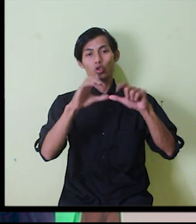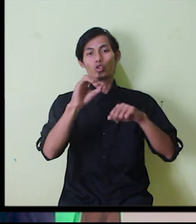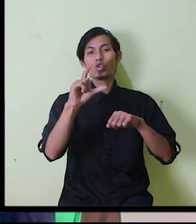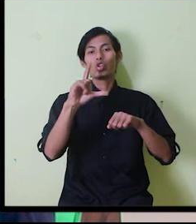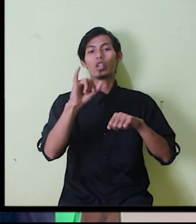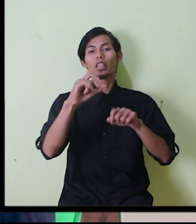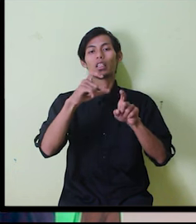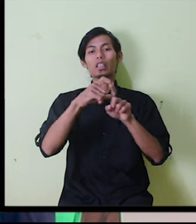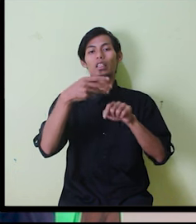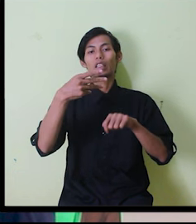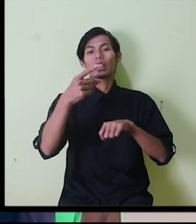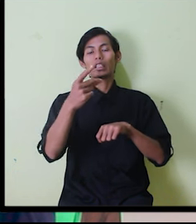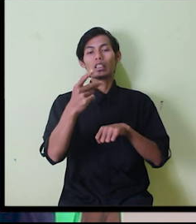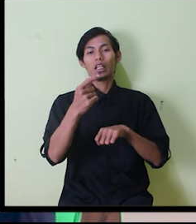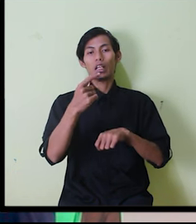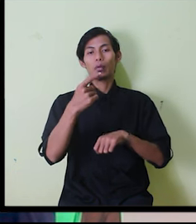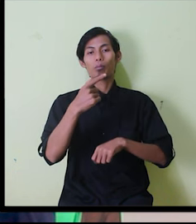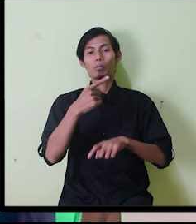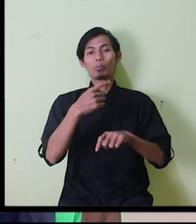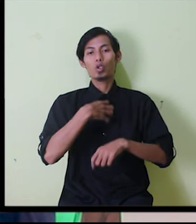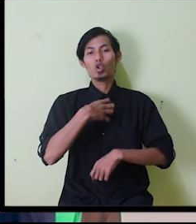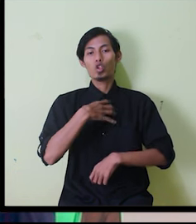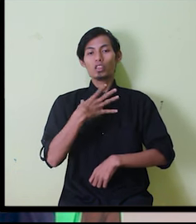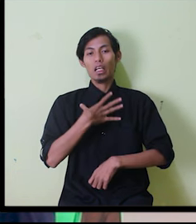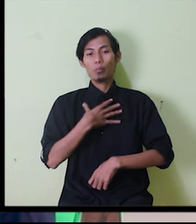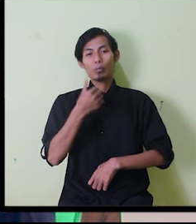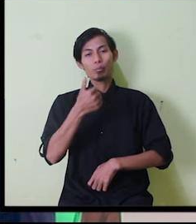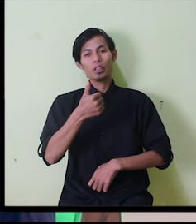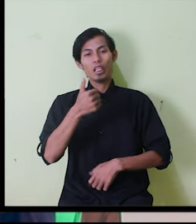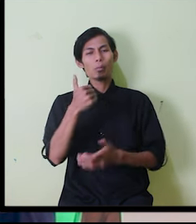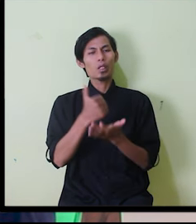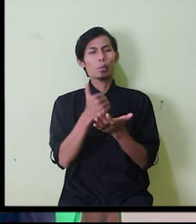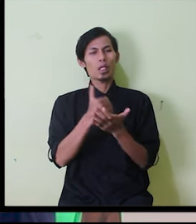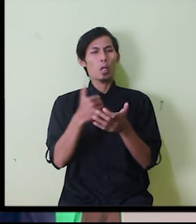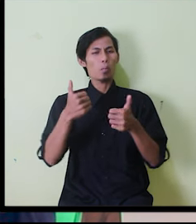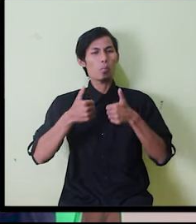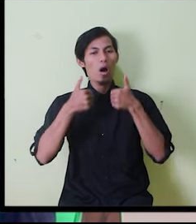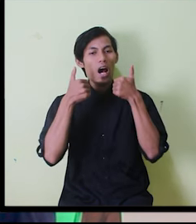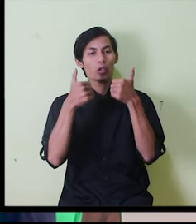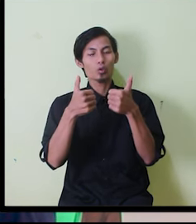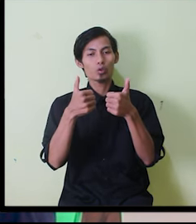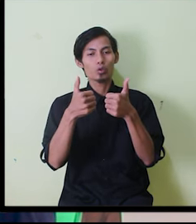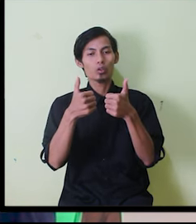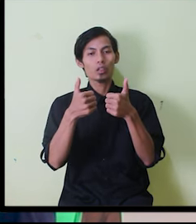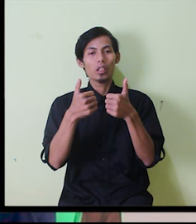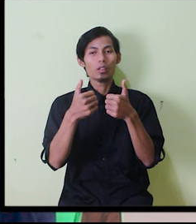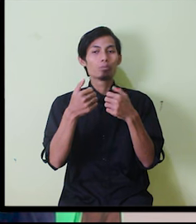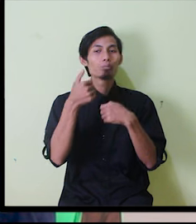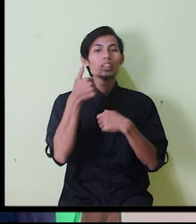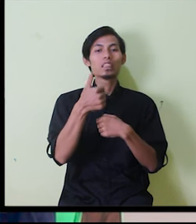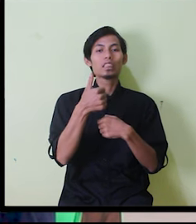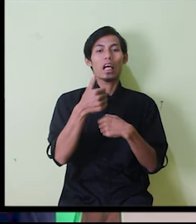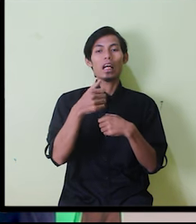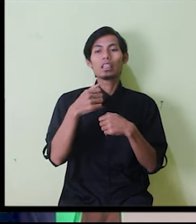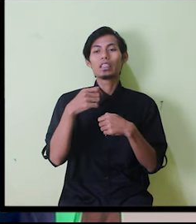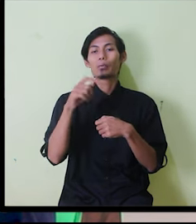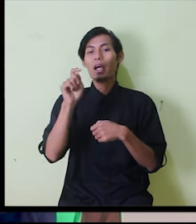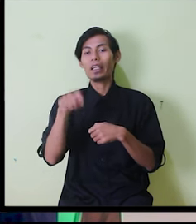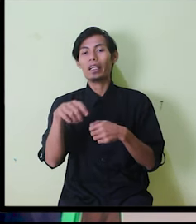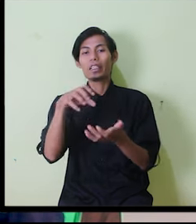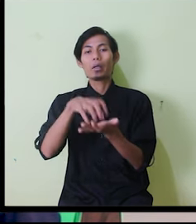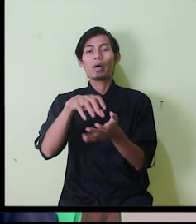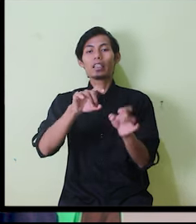program yang menurut kami bisa bisa sangat ee bagus mungkin bisa bisa B dilaksanakan di tempat-tempat yang lain